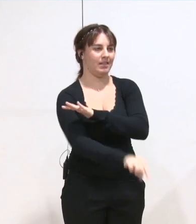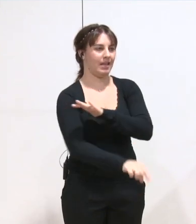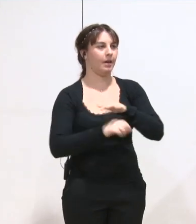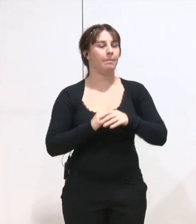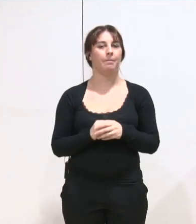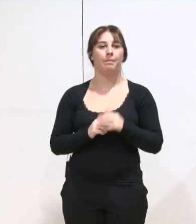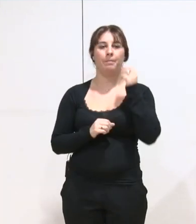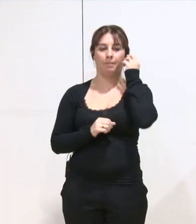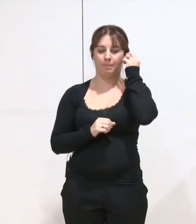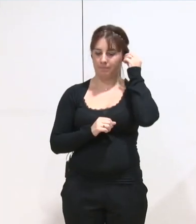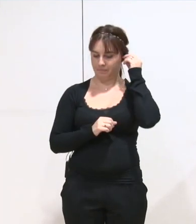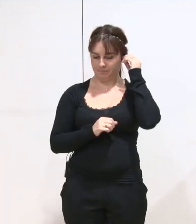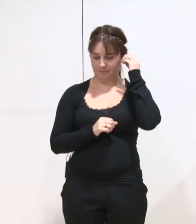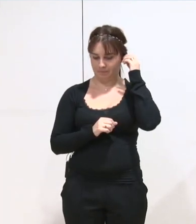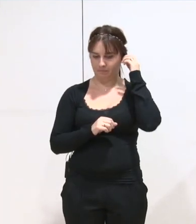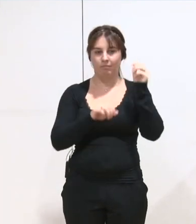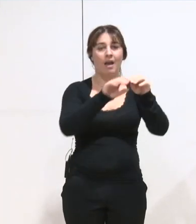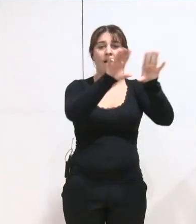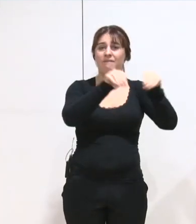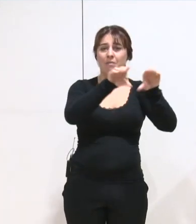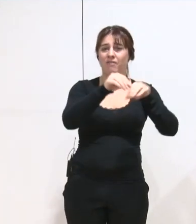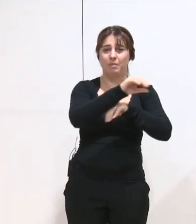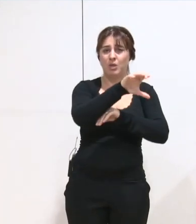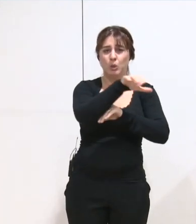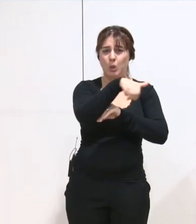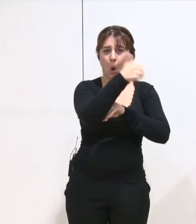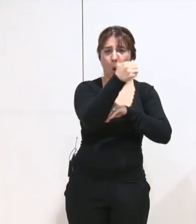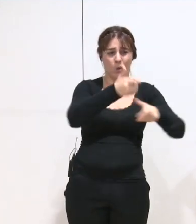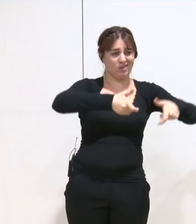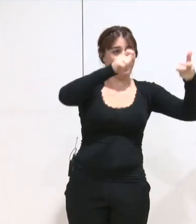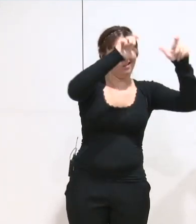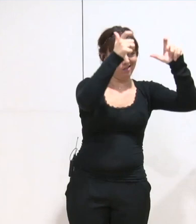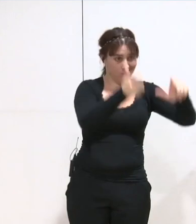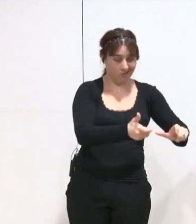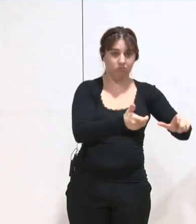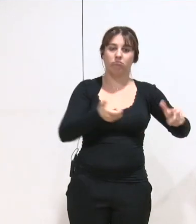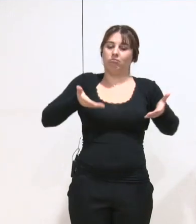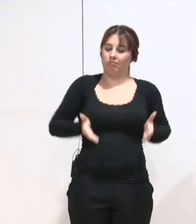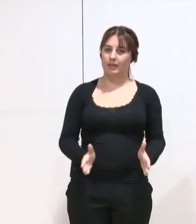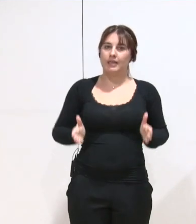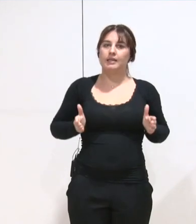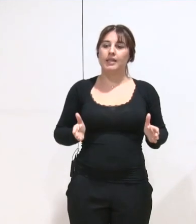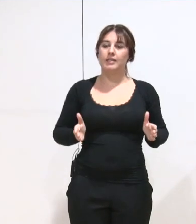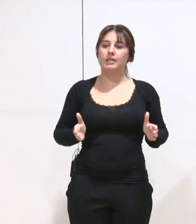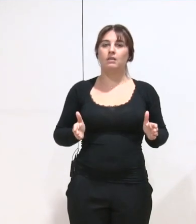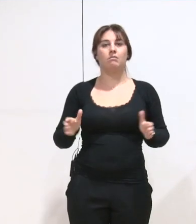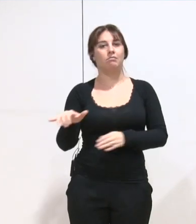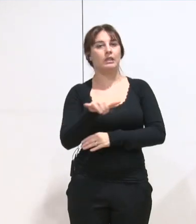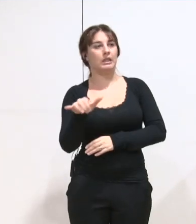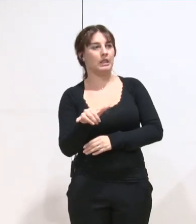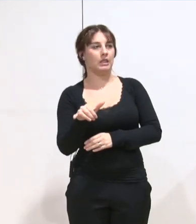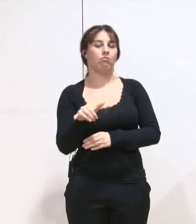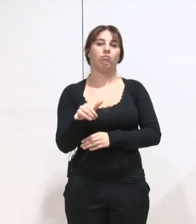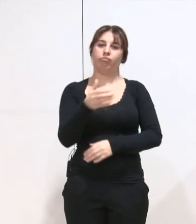partir du moment où un certain nombre de familles sont concernées par cette décision qui est prise par la puissance